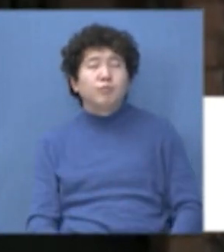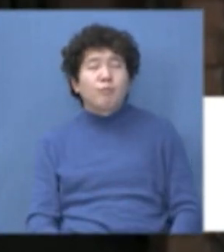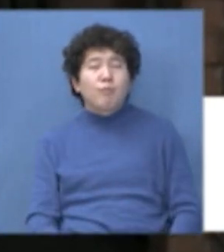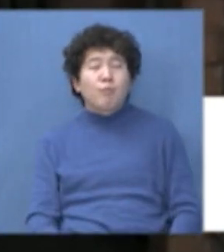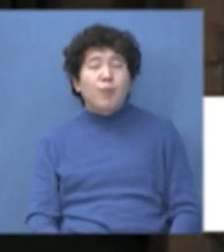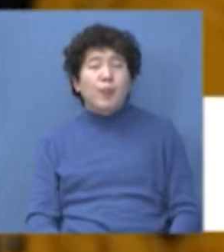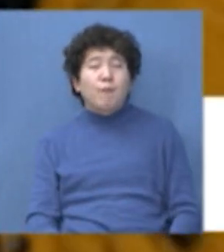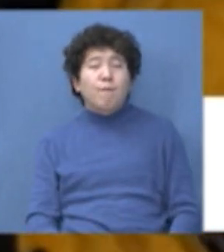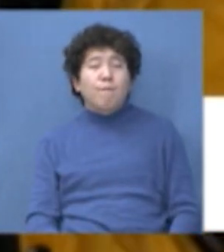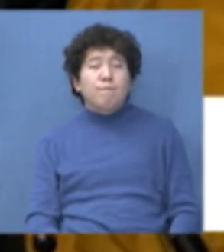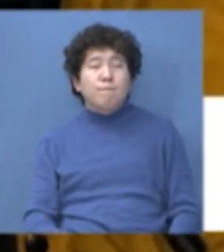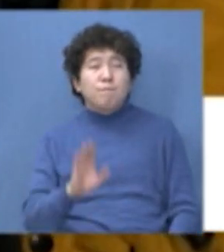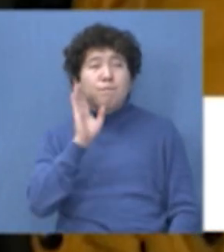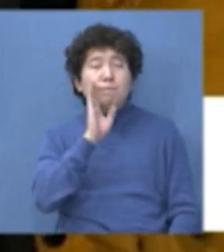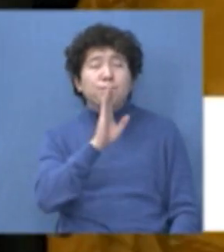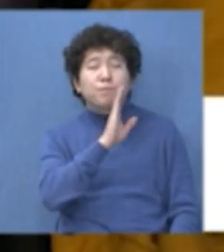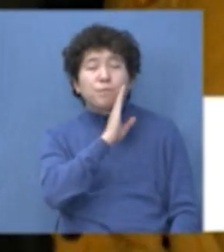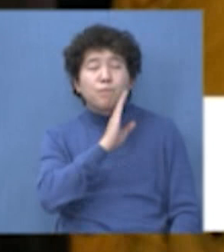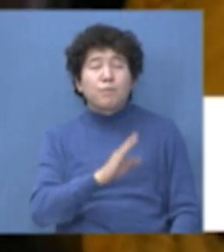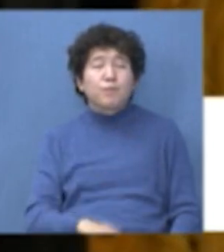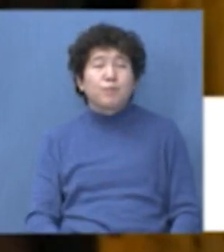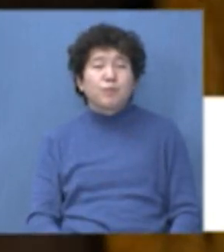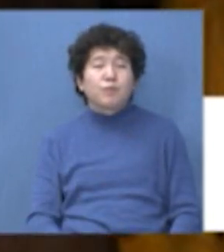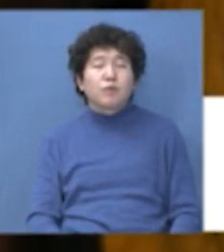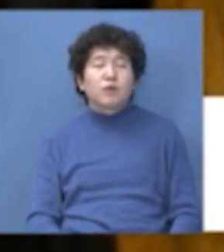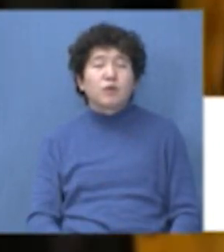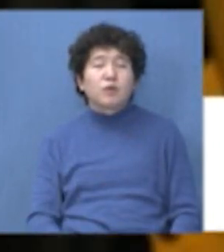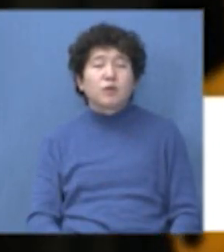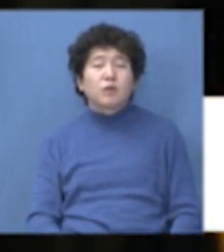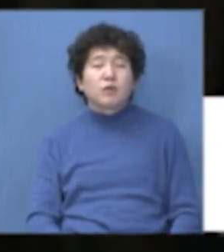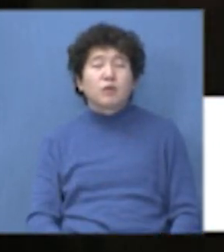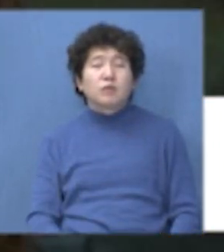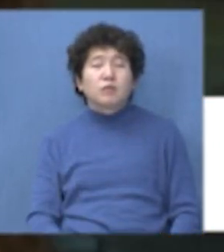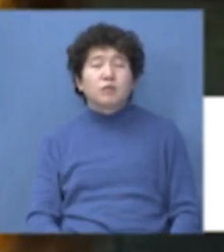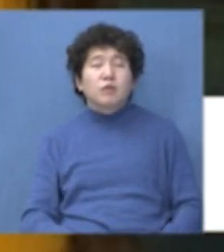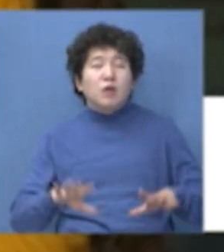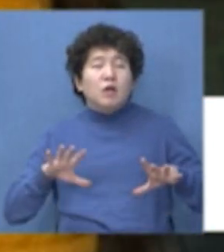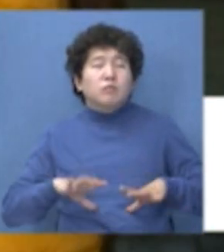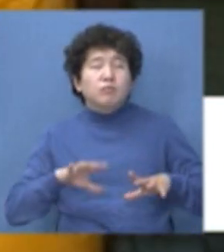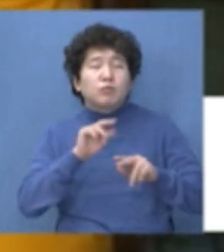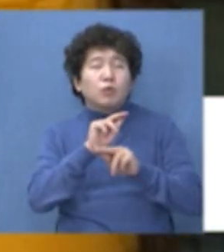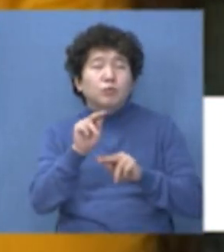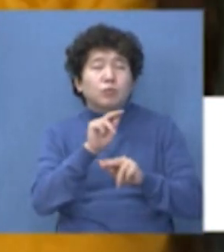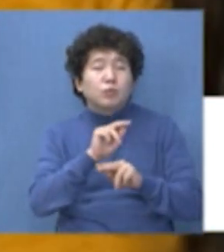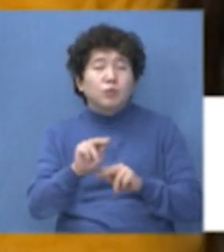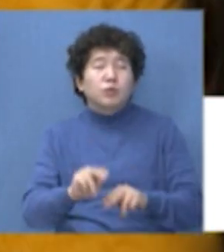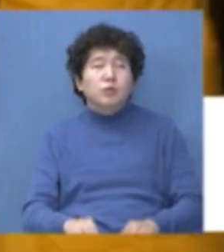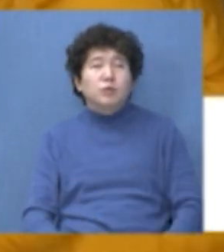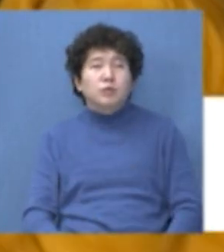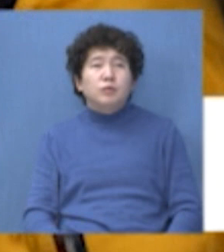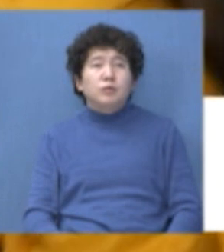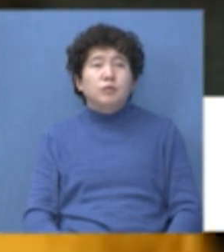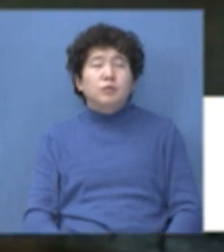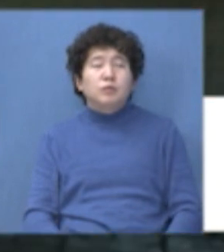баулып жаттықтырғанда анасы Александра Ден атпен кедергіден қарғуды үйретіп, қорқынышын жеңуге көмектескен.